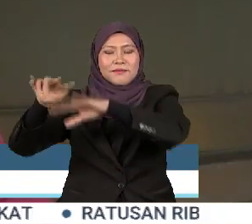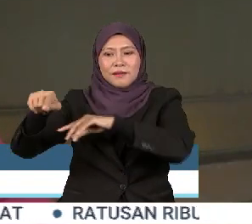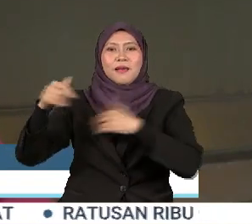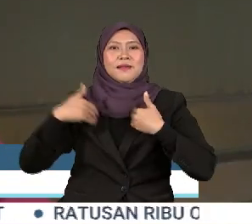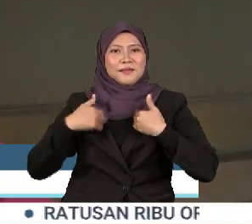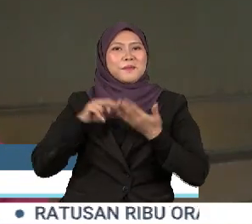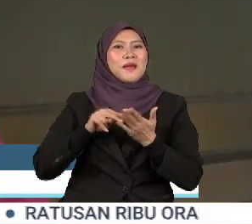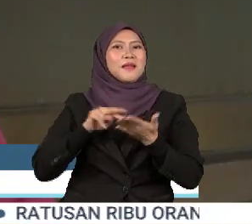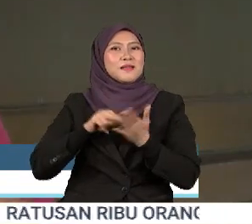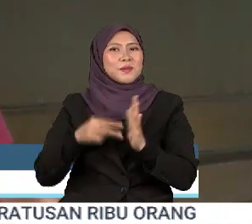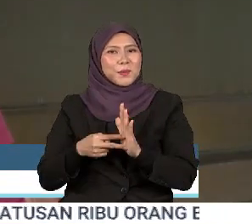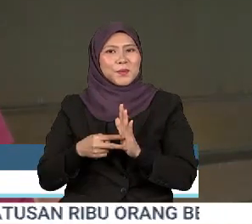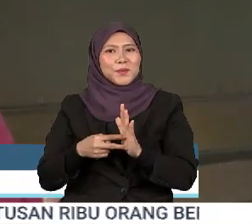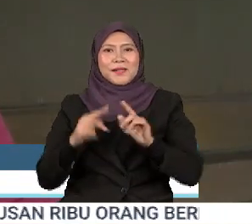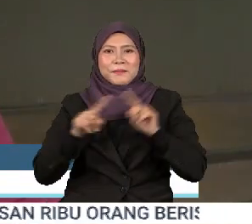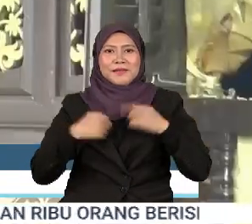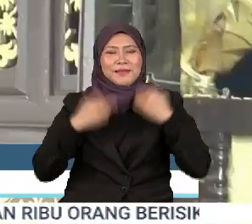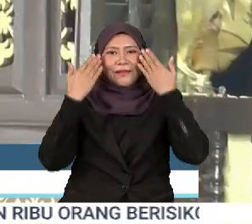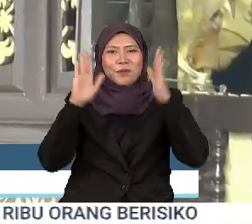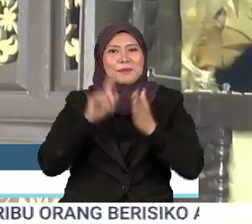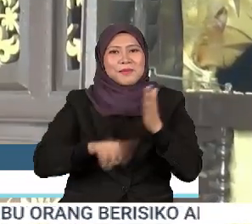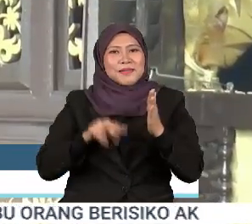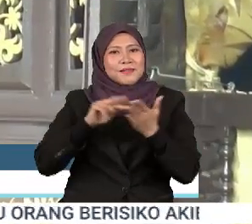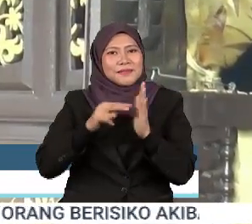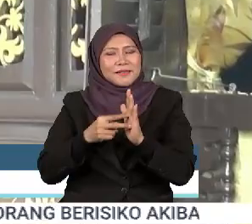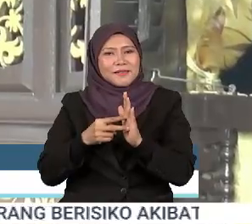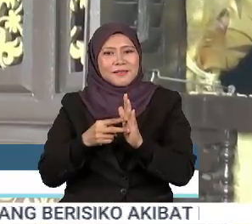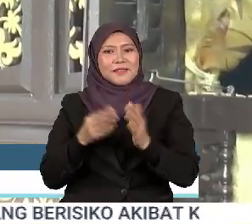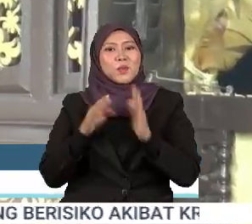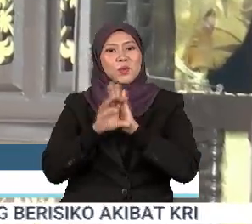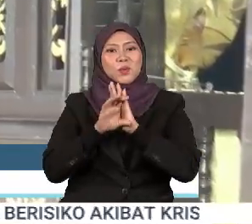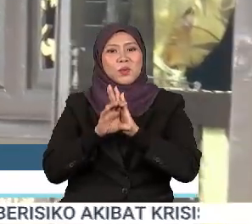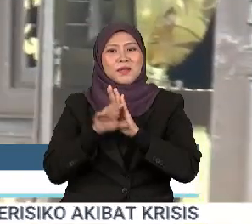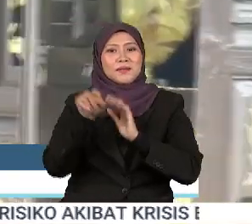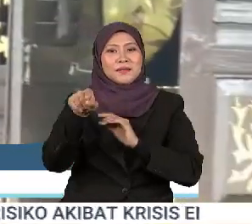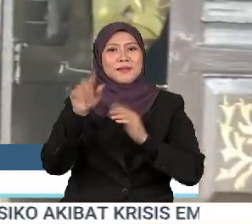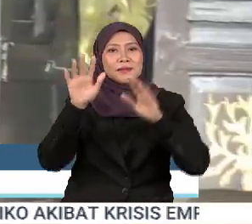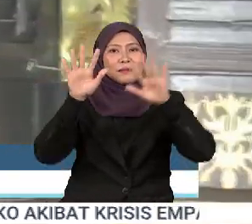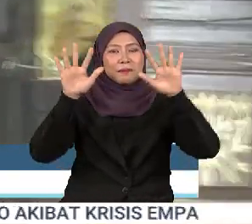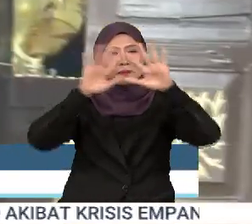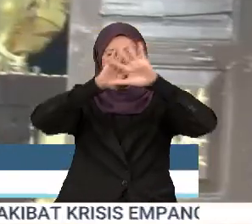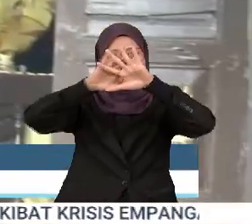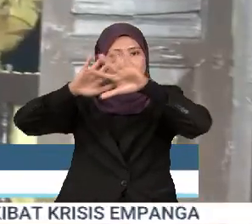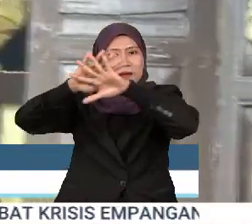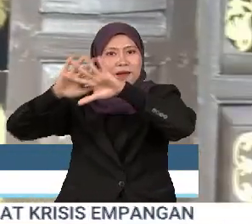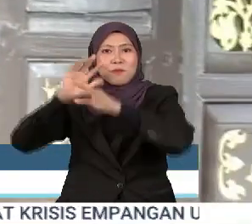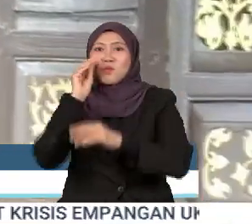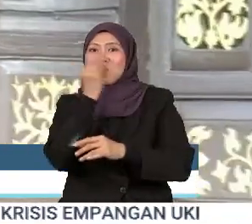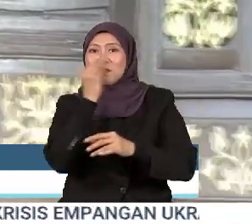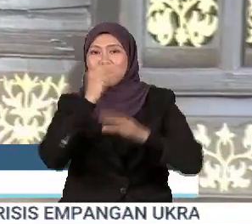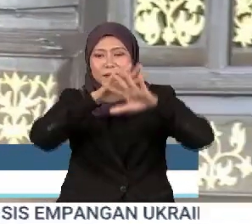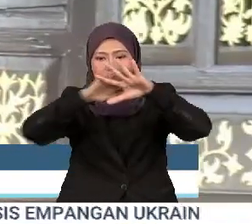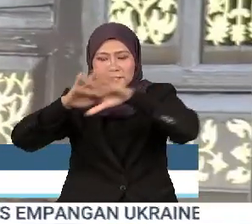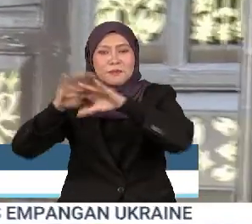dia. Tapi pakcik tak tahu nak cakap apa kan. Contoh macam ni kan, ram ni panggil ram ni. Ram ni dulu